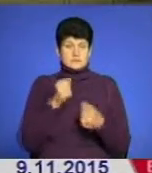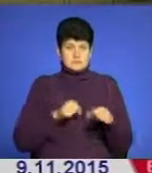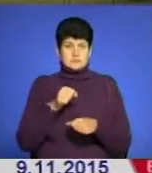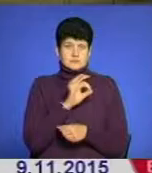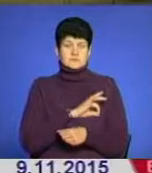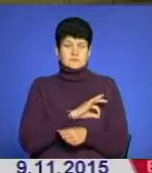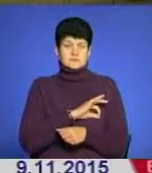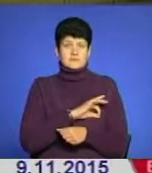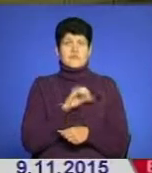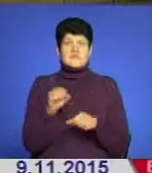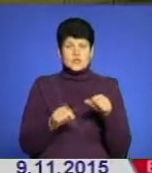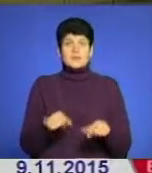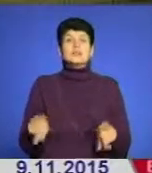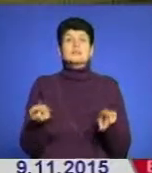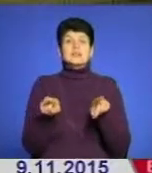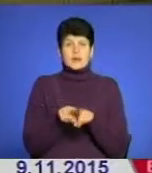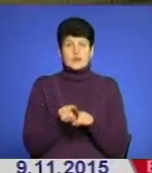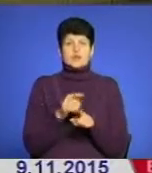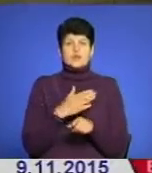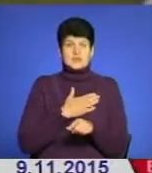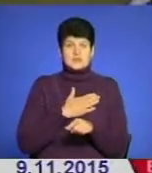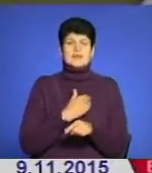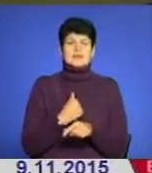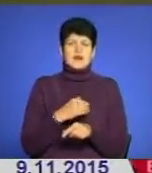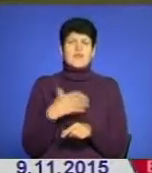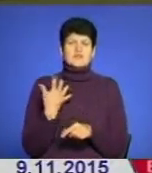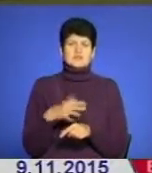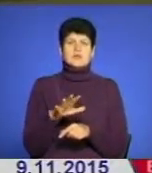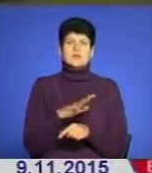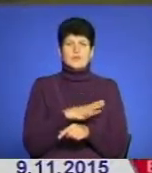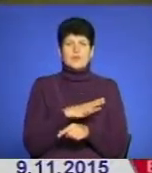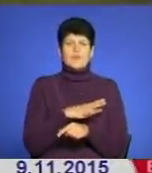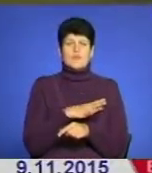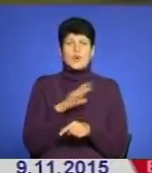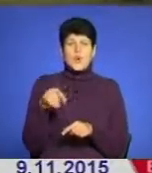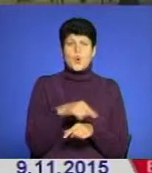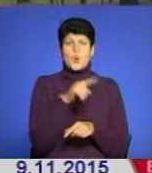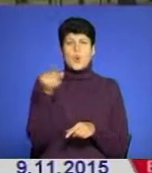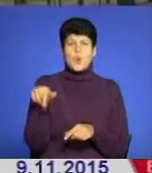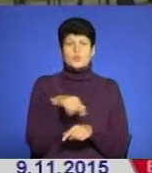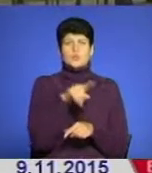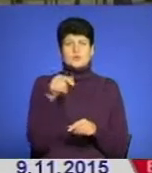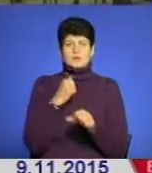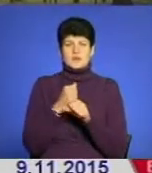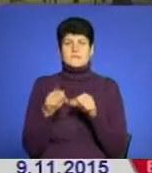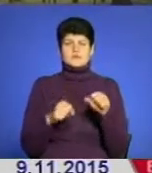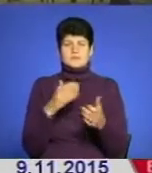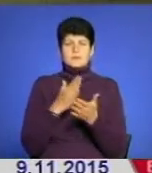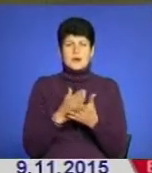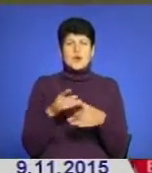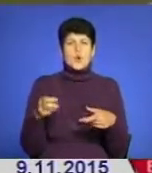користуєтесь? Велосипедом також я. Тут вже був, я круги робив, я люблю велосипед, маю і